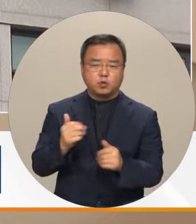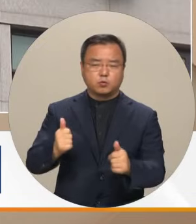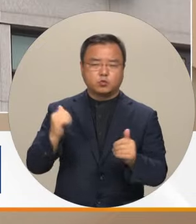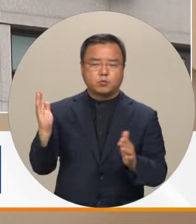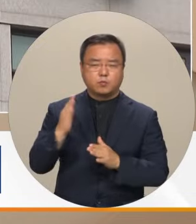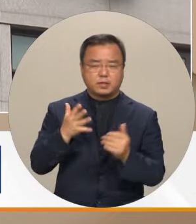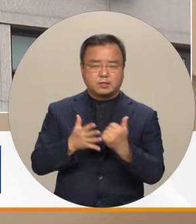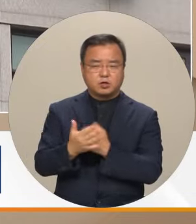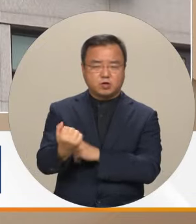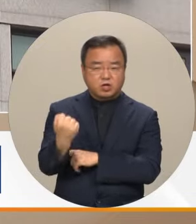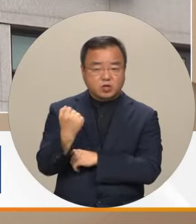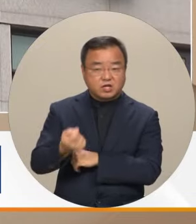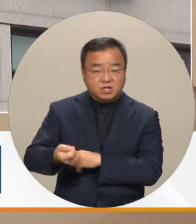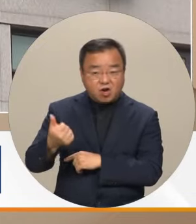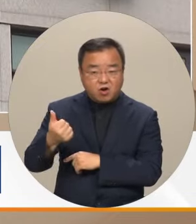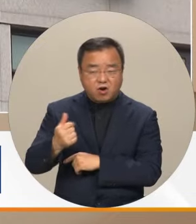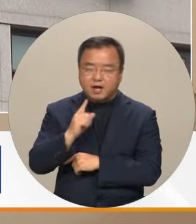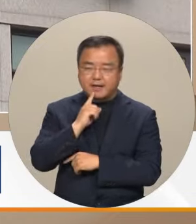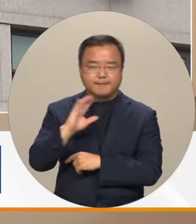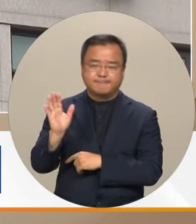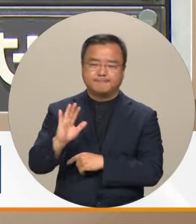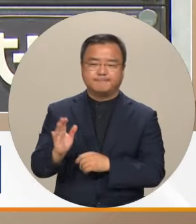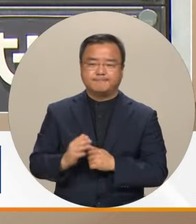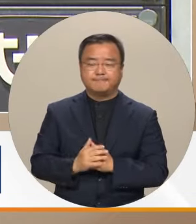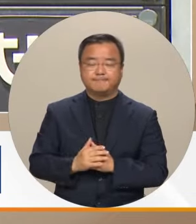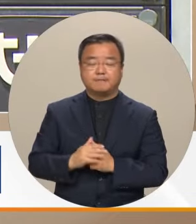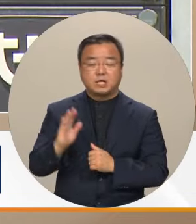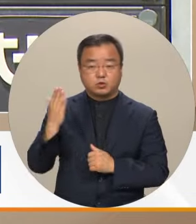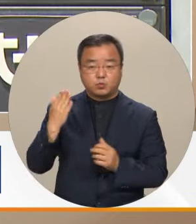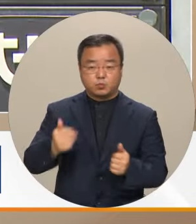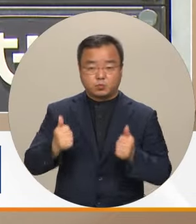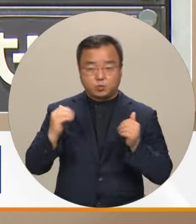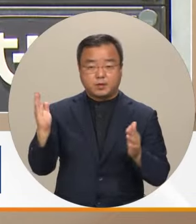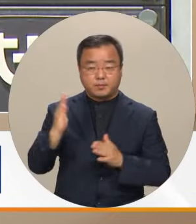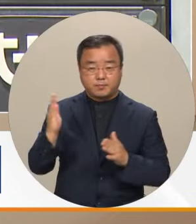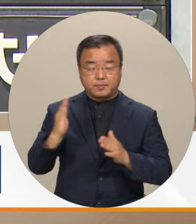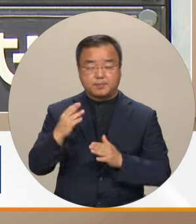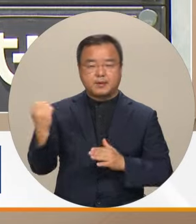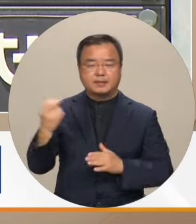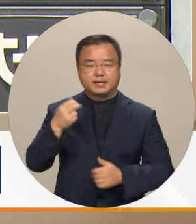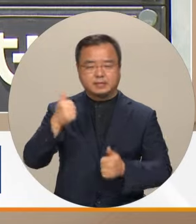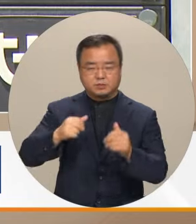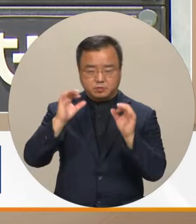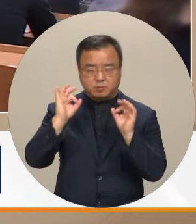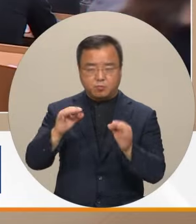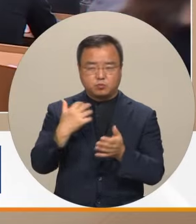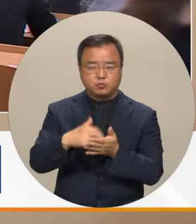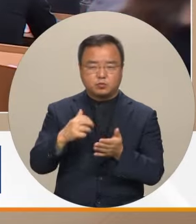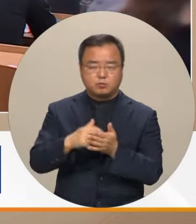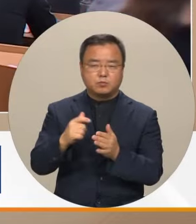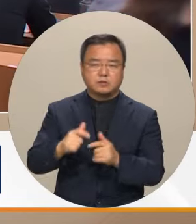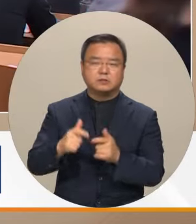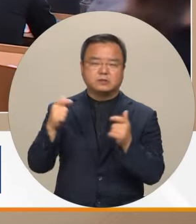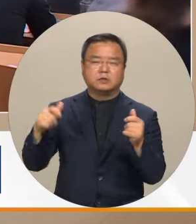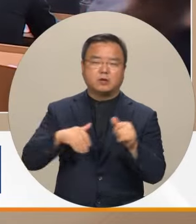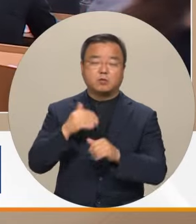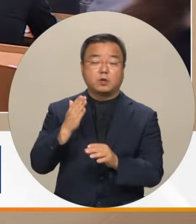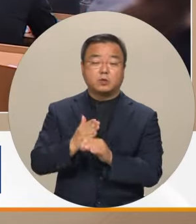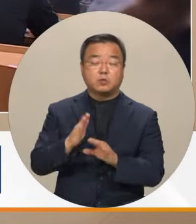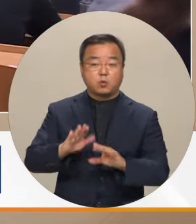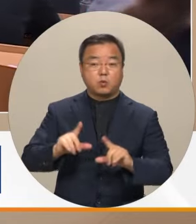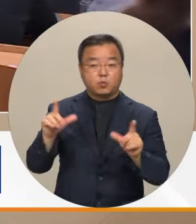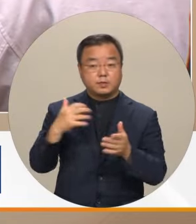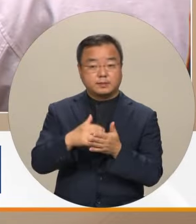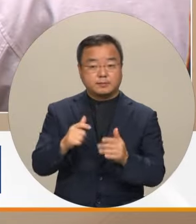영향력이 적다고 생각해서는 안 됩니다 최근 졸업생들의 수능 응시 인원이 많이 늘어나 있는 상황이기 때문에 올해